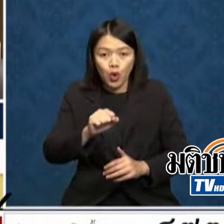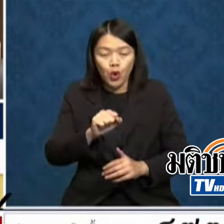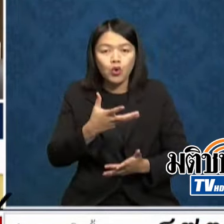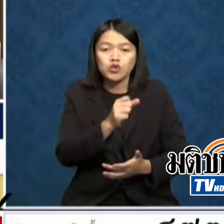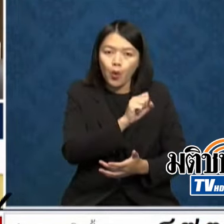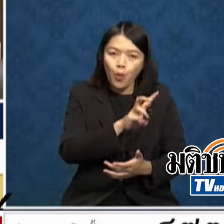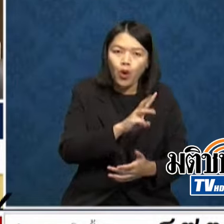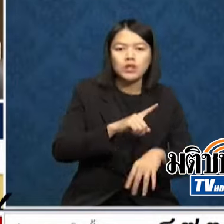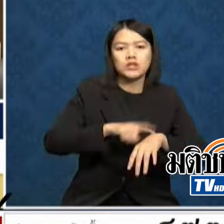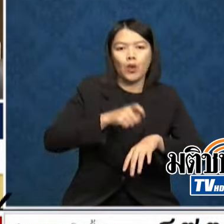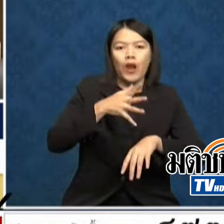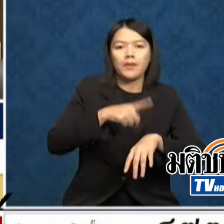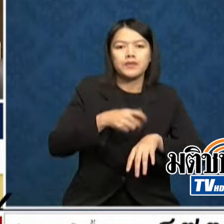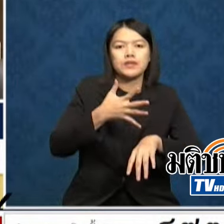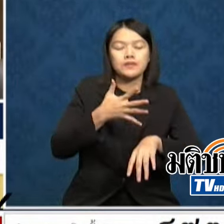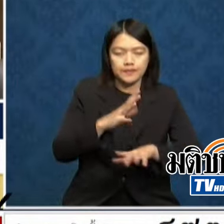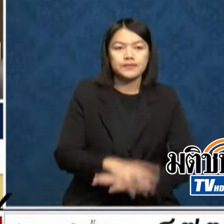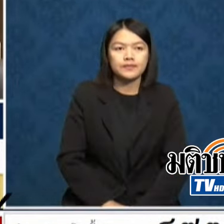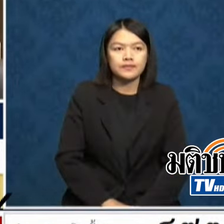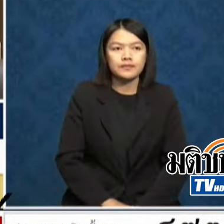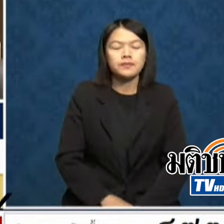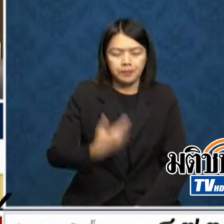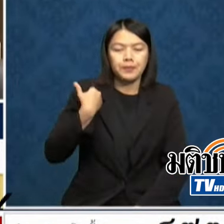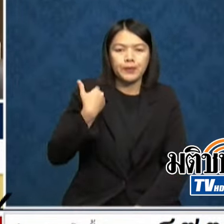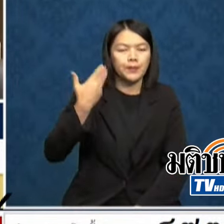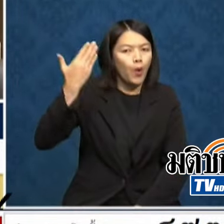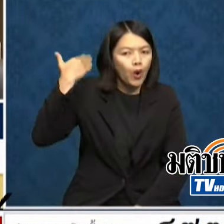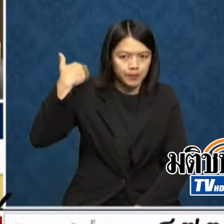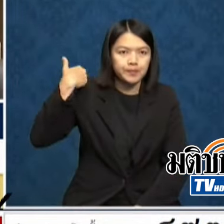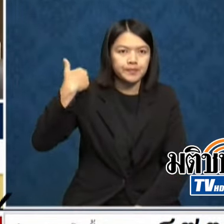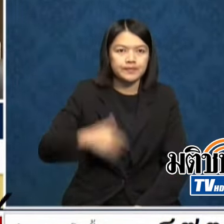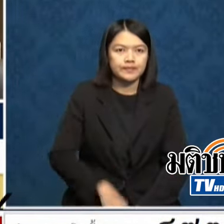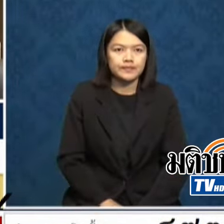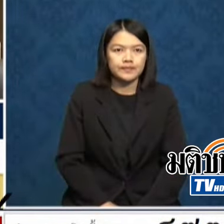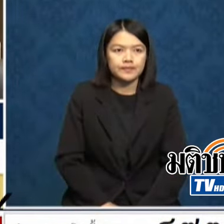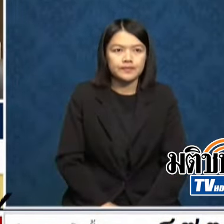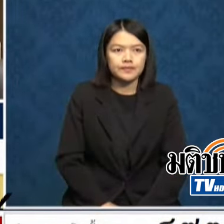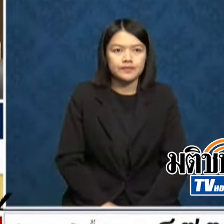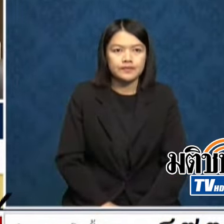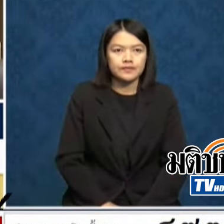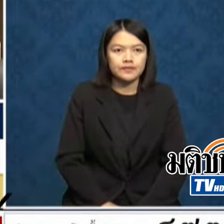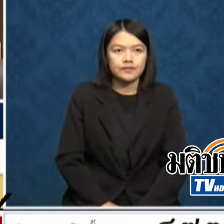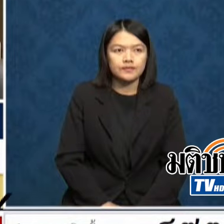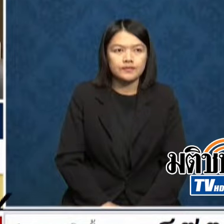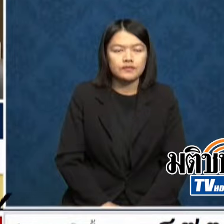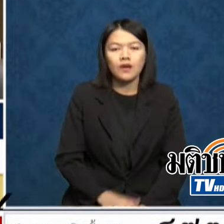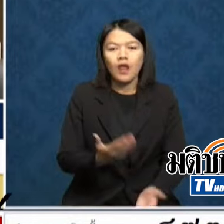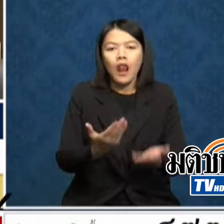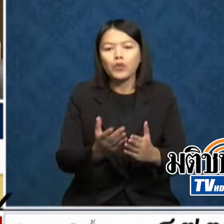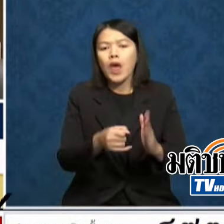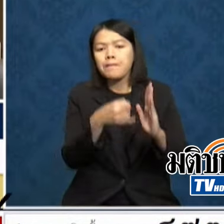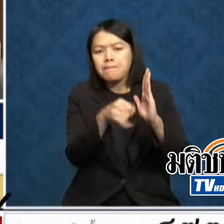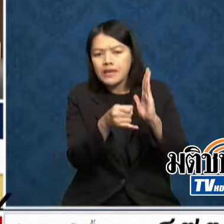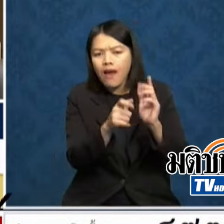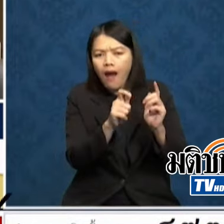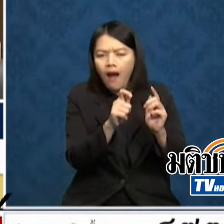ไม่เสียเวลาไม่เสียคดีอะไรนี่ก็เคยมีเหมือนกันนะเคยมีกับมันขึ้นอยู่กับคดี